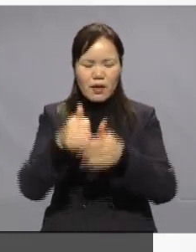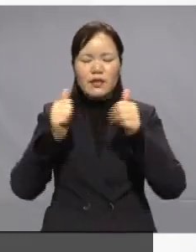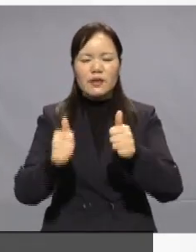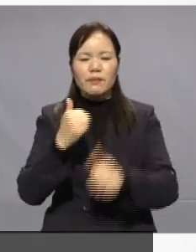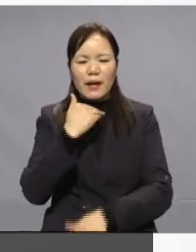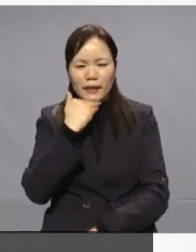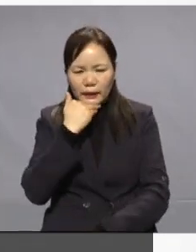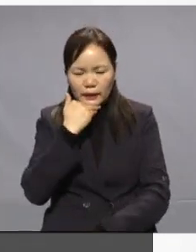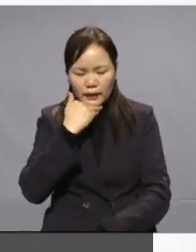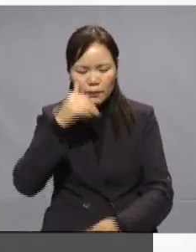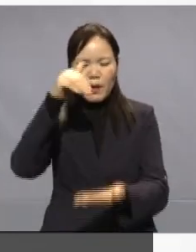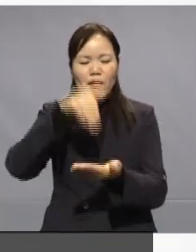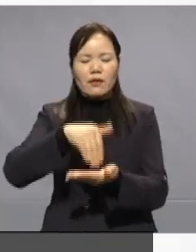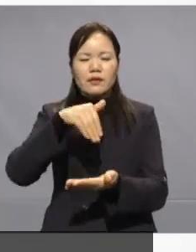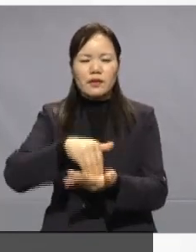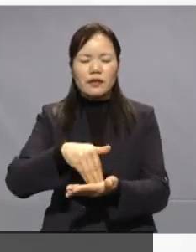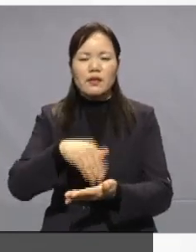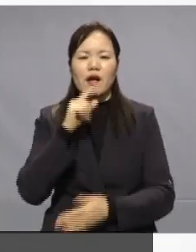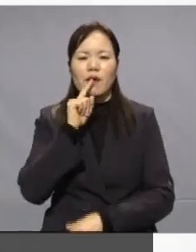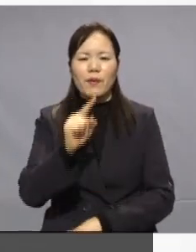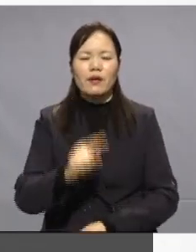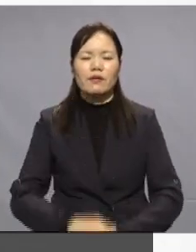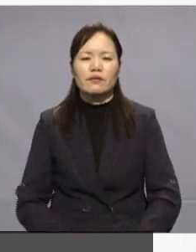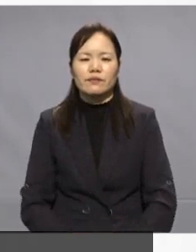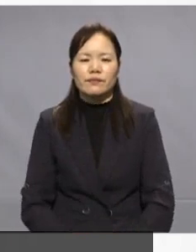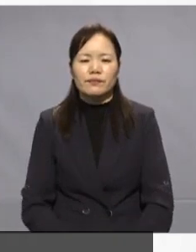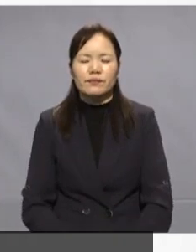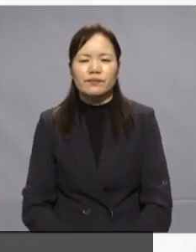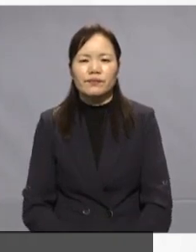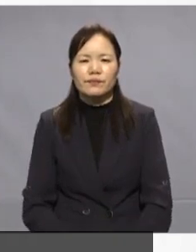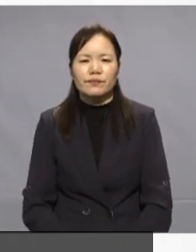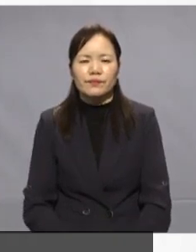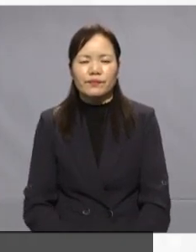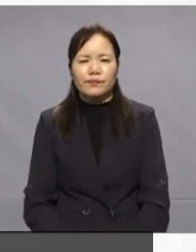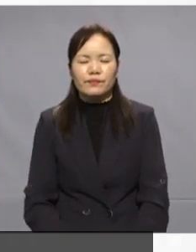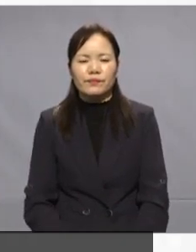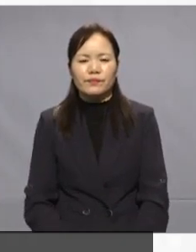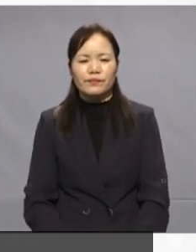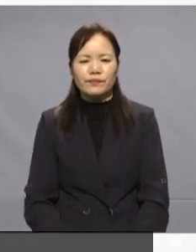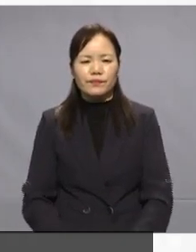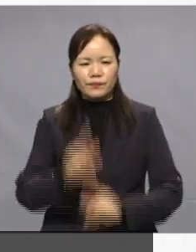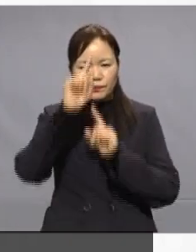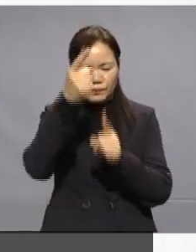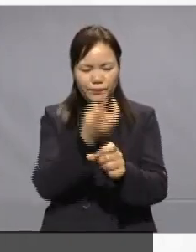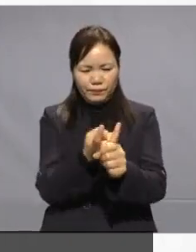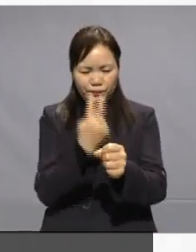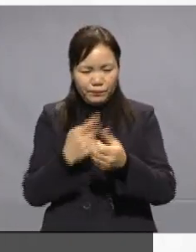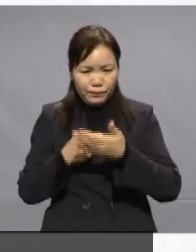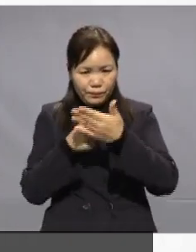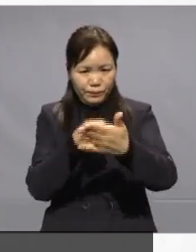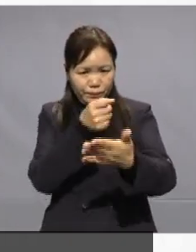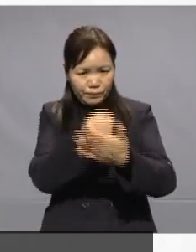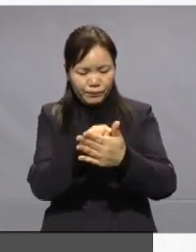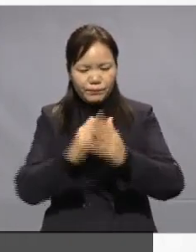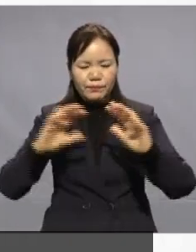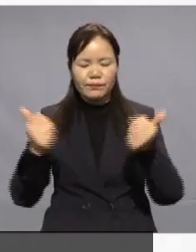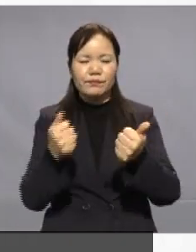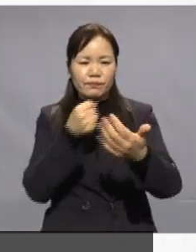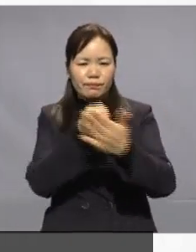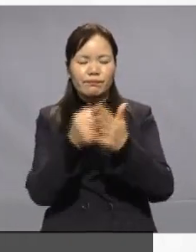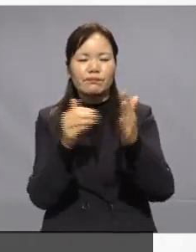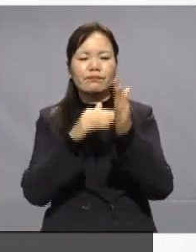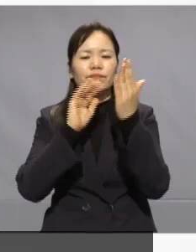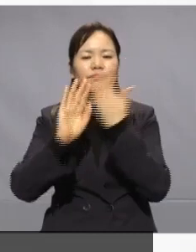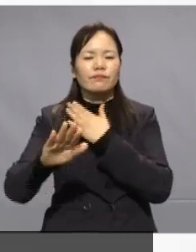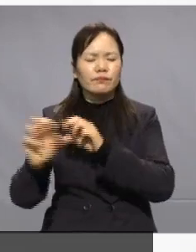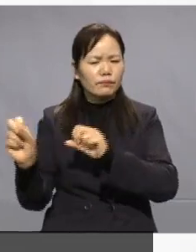심판을 기다리며 자성해라라고 얘기했습니다 자 2장과 탄핵소추 국회 가결이 되고